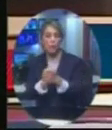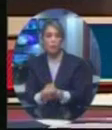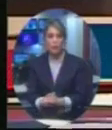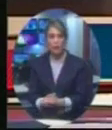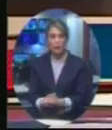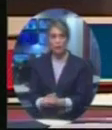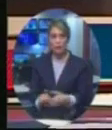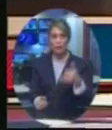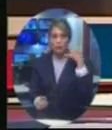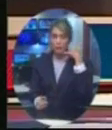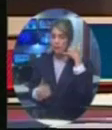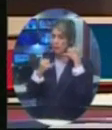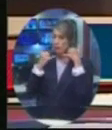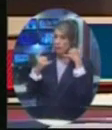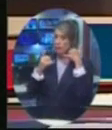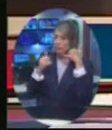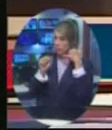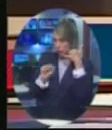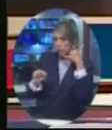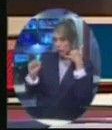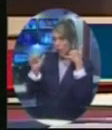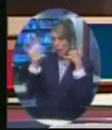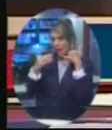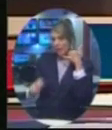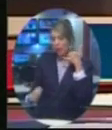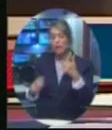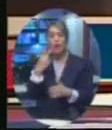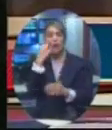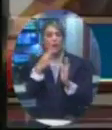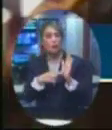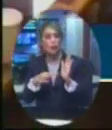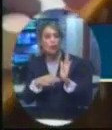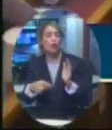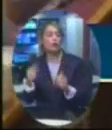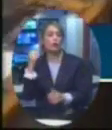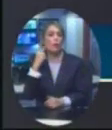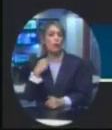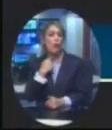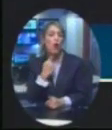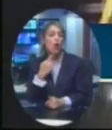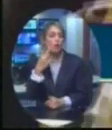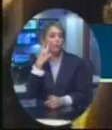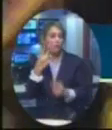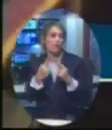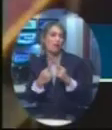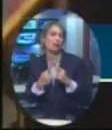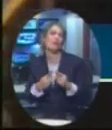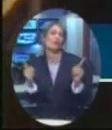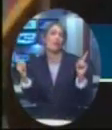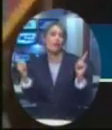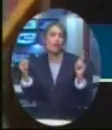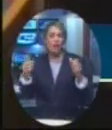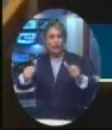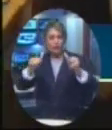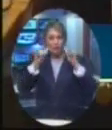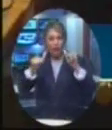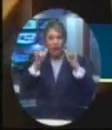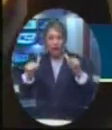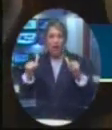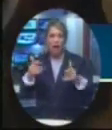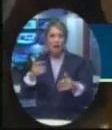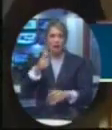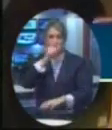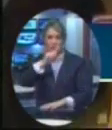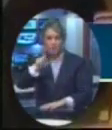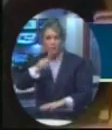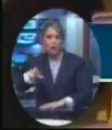אדלה, ערב טוב. ראינו את התמונות, שמענו את הקולות, כן. נראה קצת הזוי לחטוף צעקות והתחות